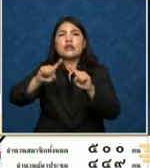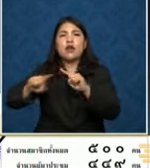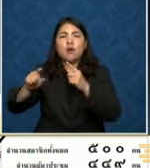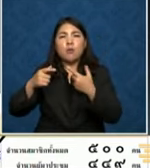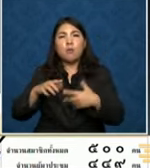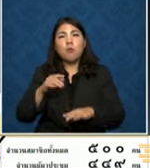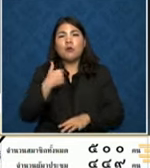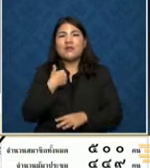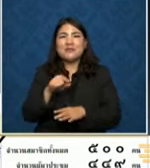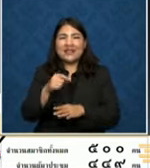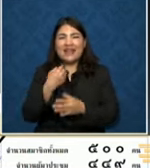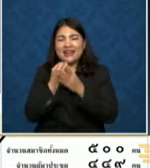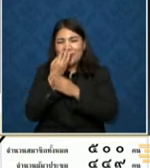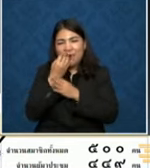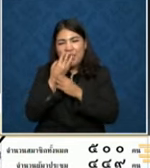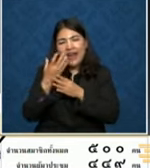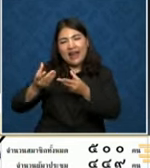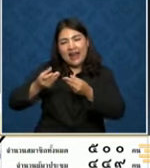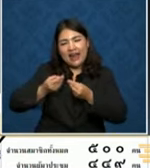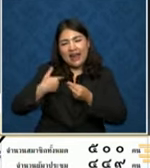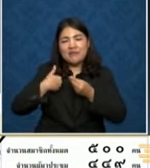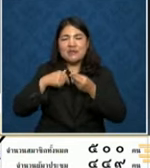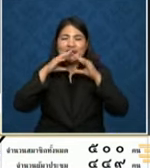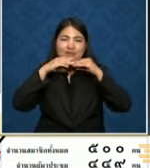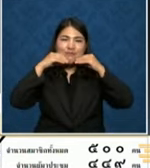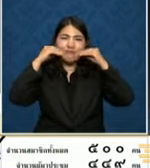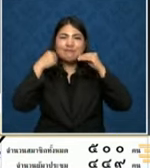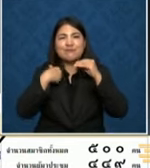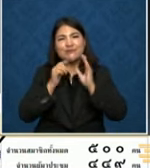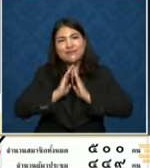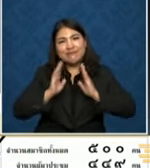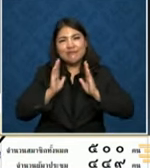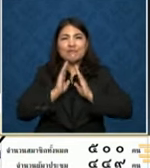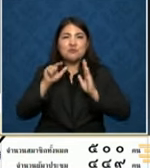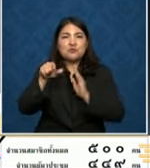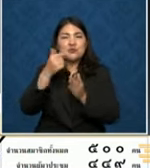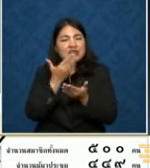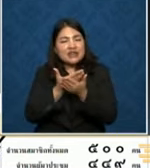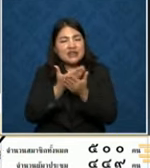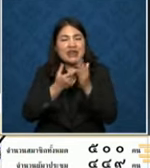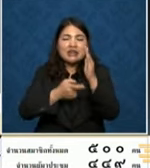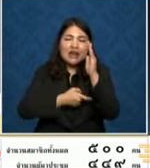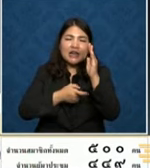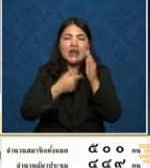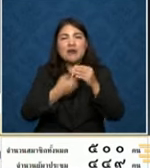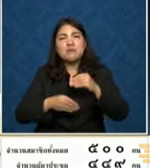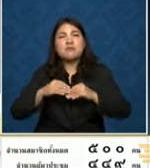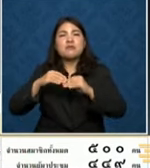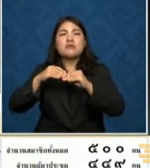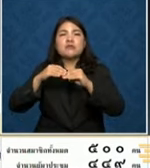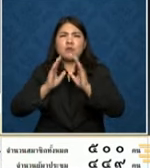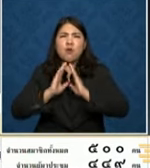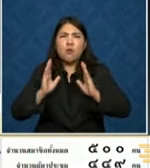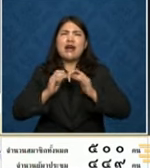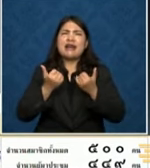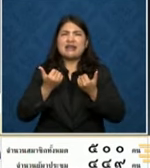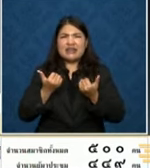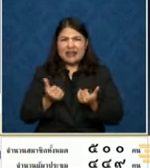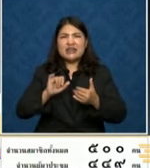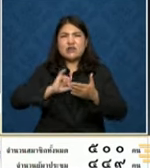ผมมีแต่ดอกไม้มีแต่รอยยิ้มมีแต่คำขอบคุณแผ่นป้ายขอบคุณราคายางขอบคุณราคายางอันนี้มันตอบโจ